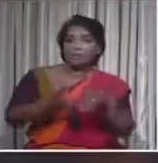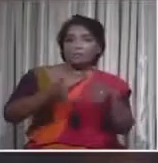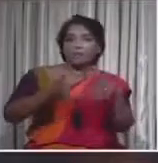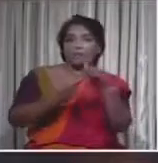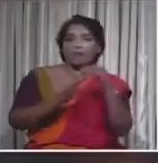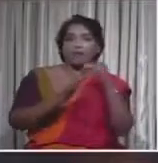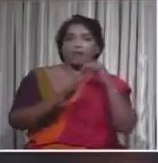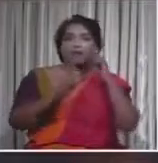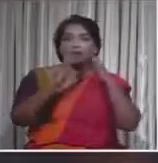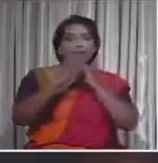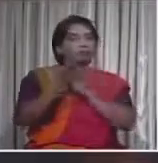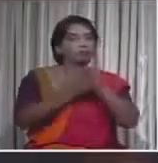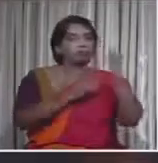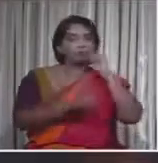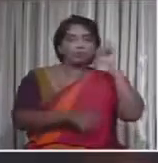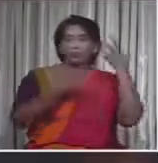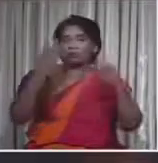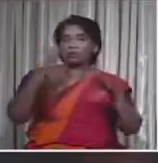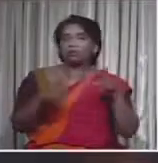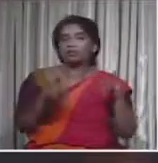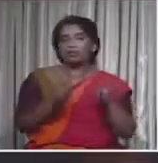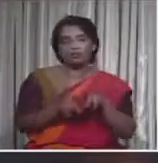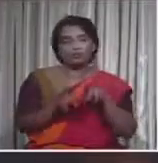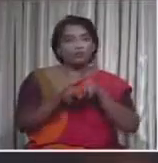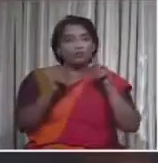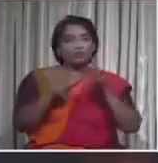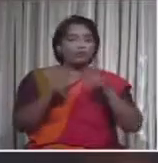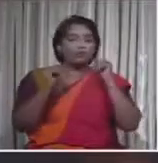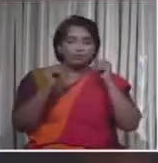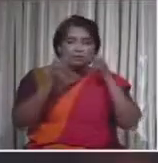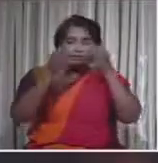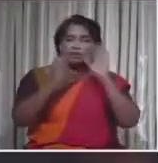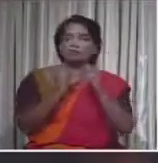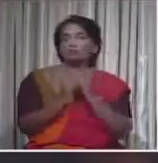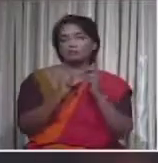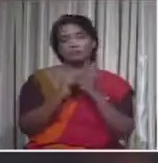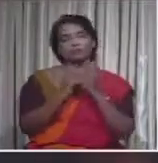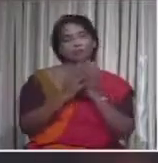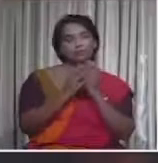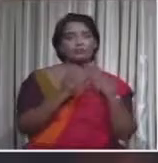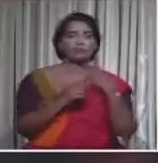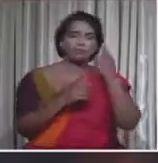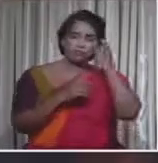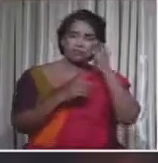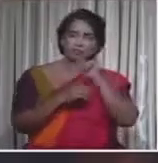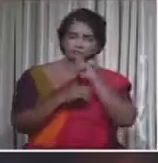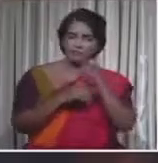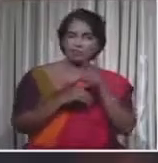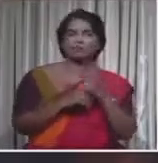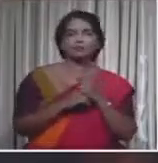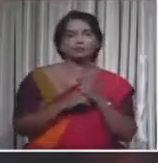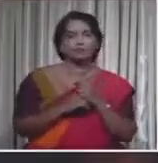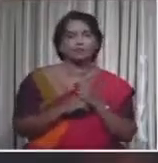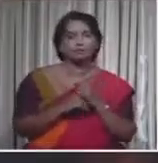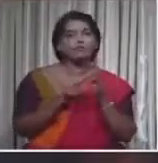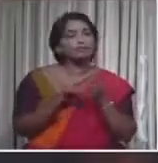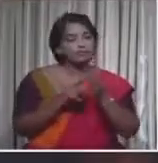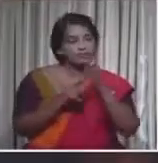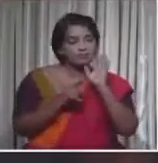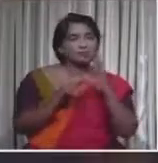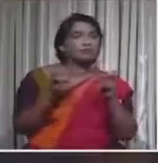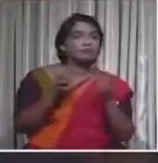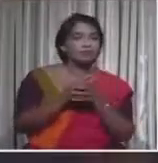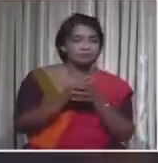ගෙවල් වලට ගහලා ජනතාව විනාශ කරලා යනවා. ඉතින් ඒ නිසා මේකට තිරසාර විසඳුමක් හදන්න මම යෝජනා කරනවා. මං ඉල්ලා සිටිනවා ජනාධිපති